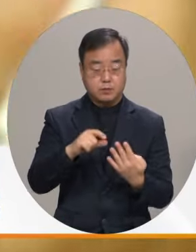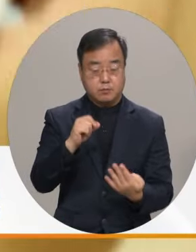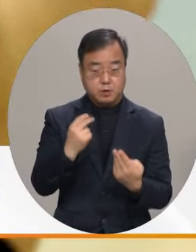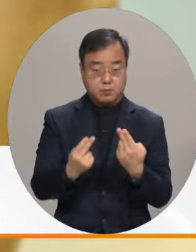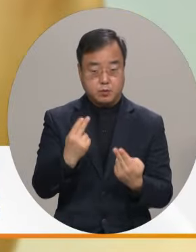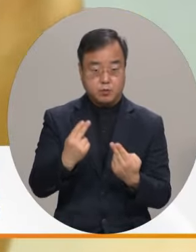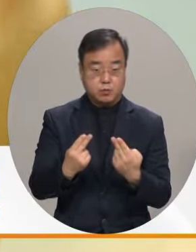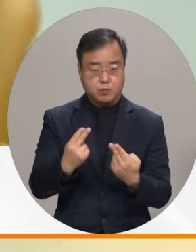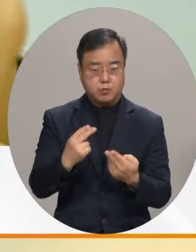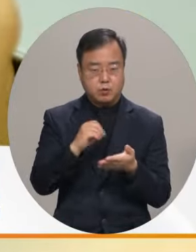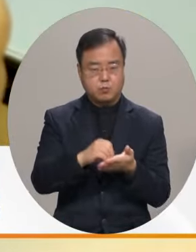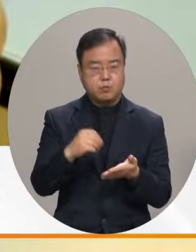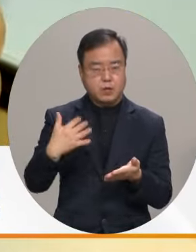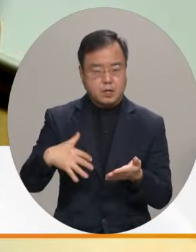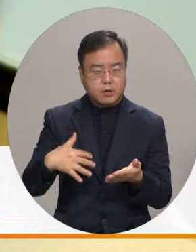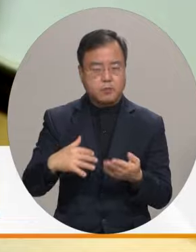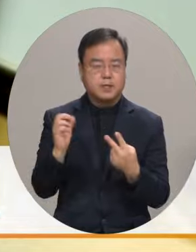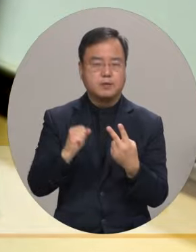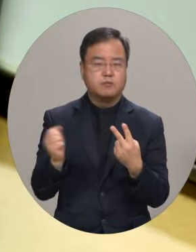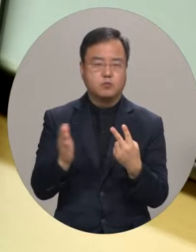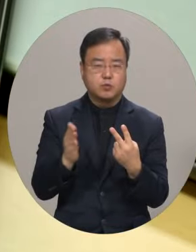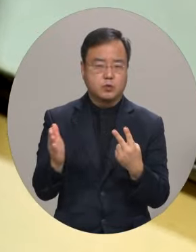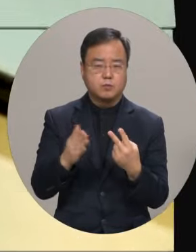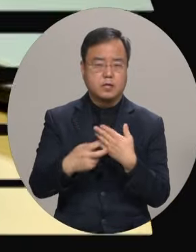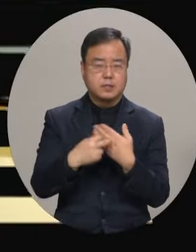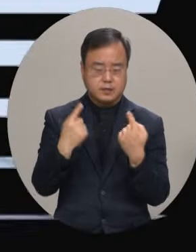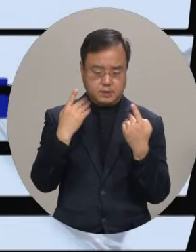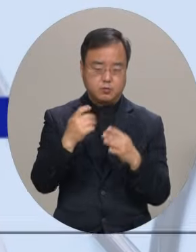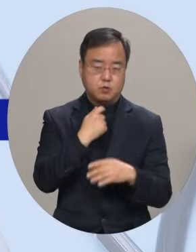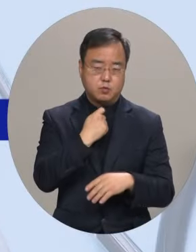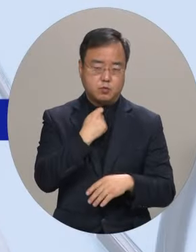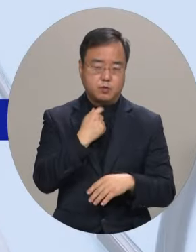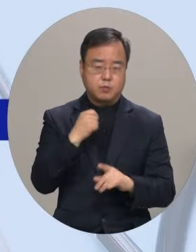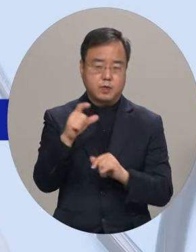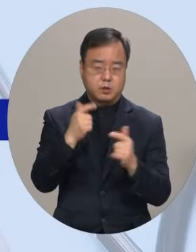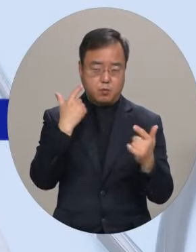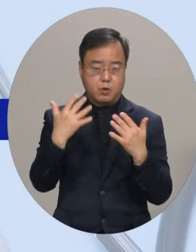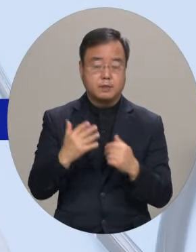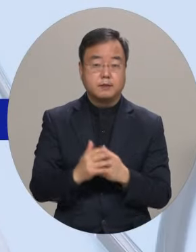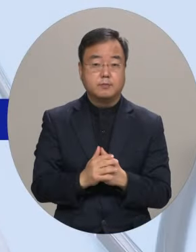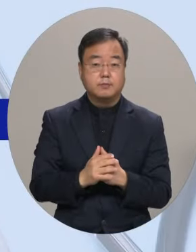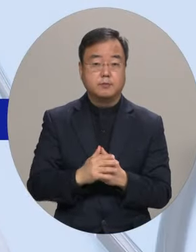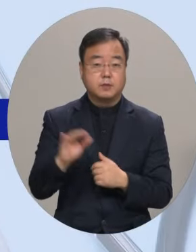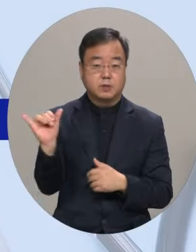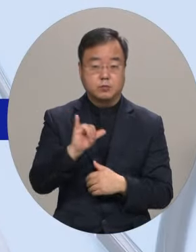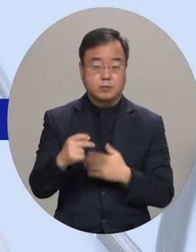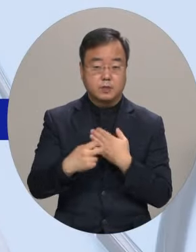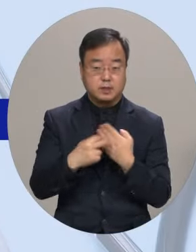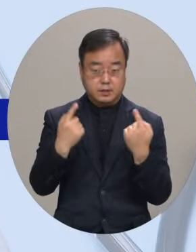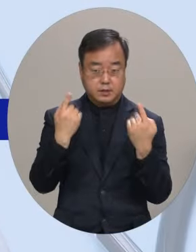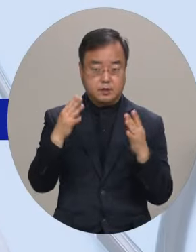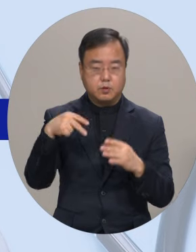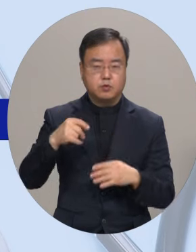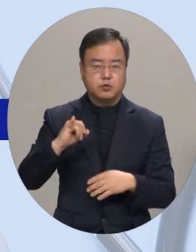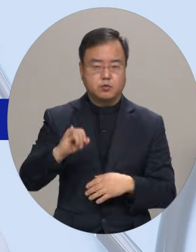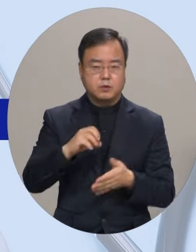수준으로 의대 선호 경향이 뚜렷하게 나타나고 있습니다 전국 의대 수시 미충원 숫자는 2019학년도